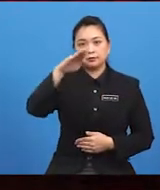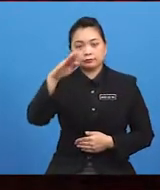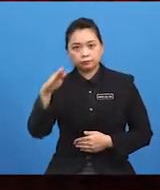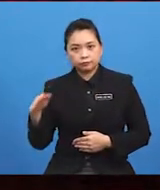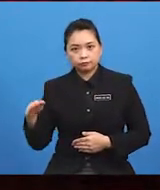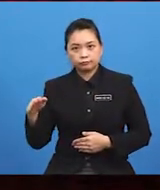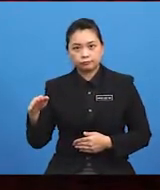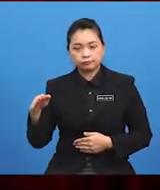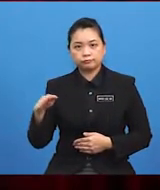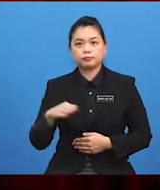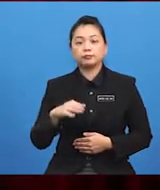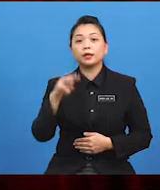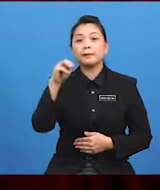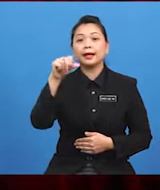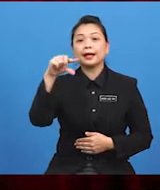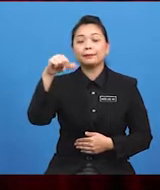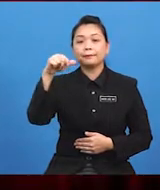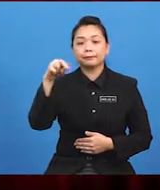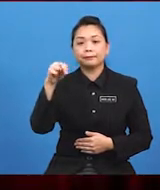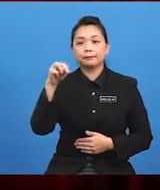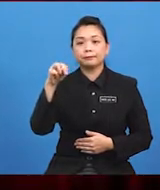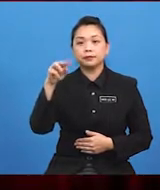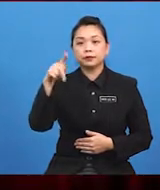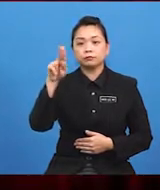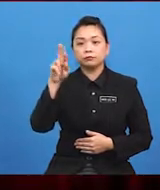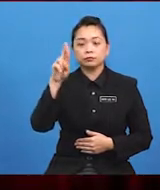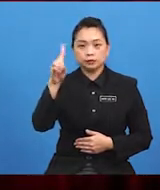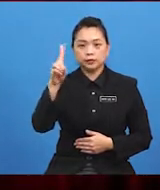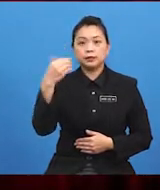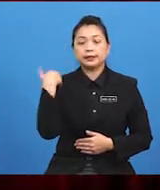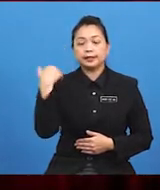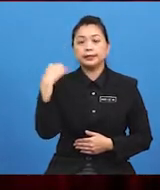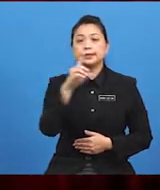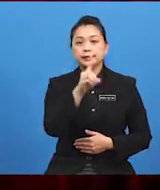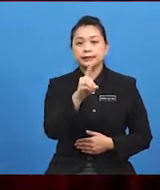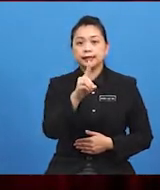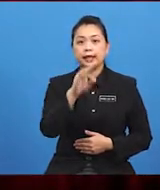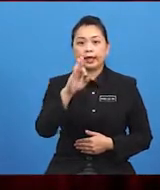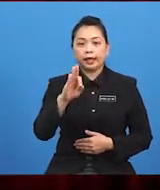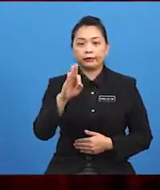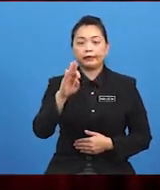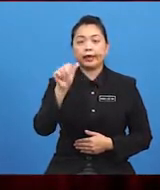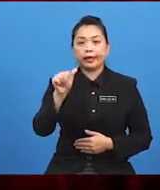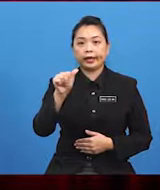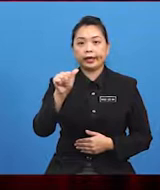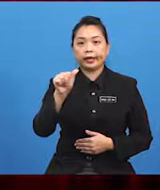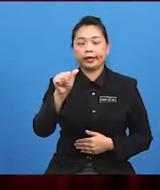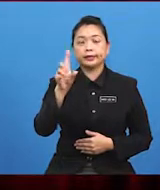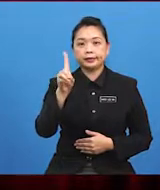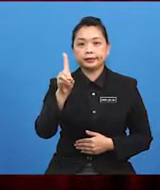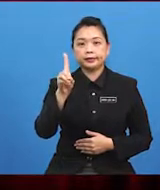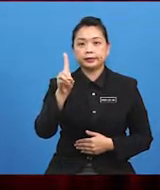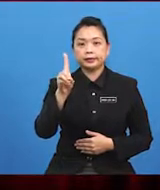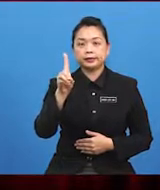satu oktav. Not-not yang akan dimainkan ialah not D, F, A,